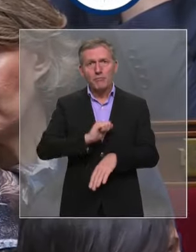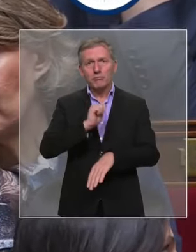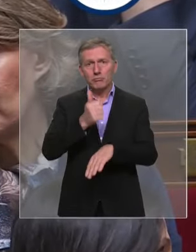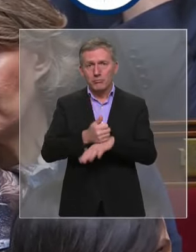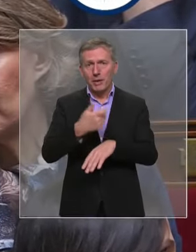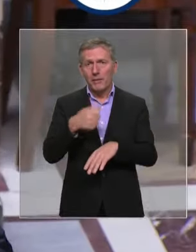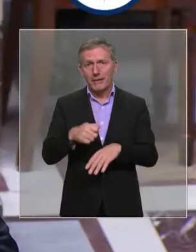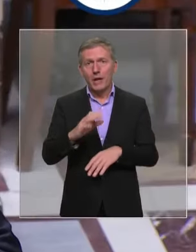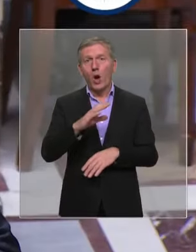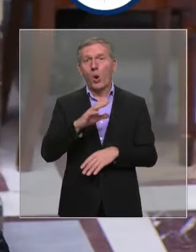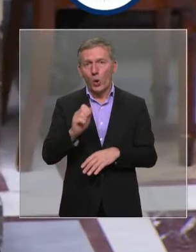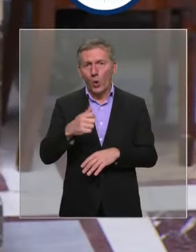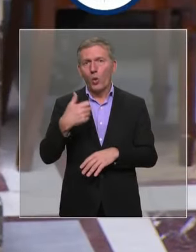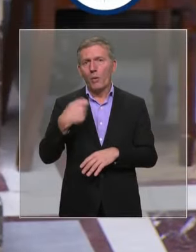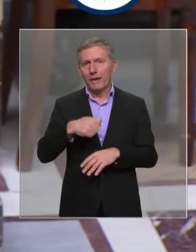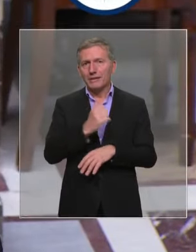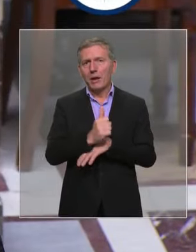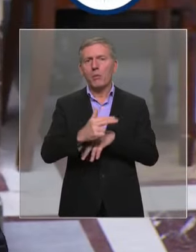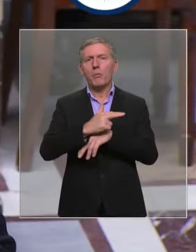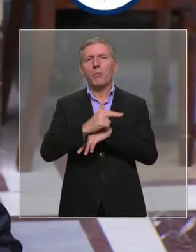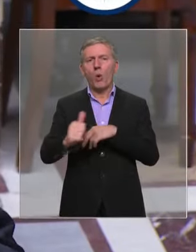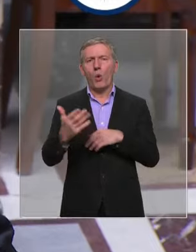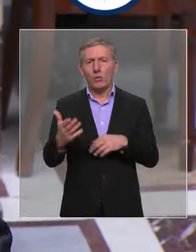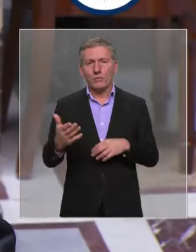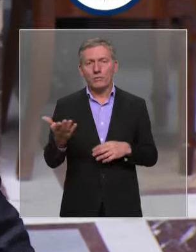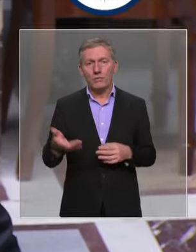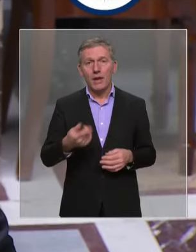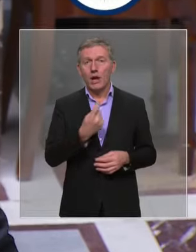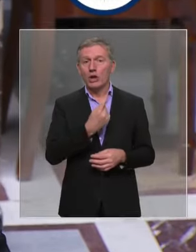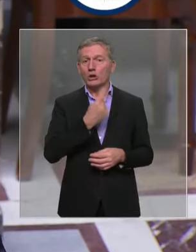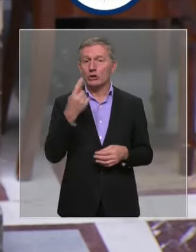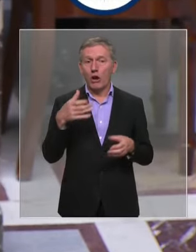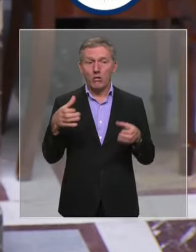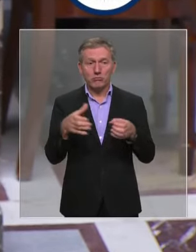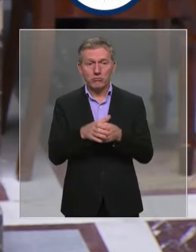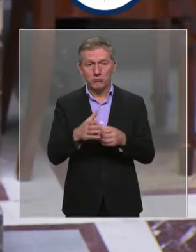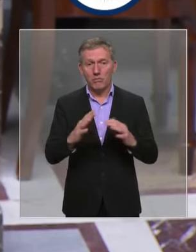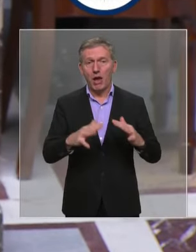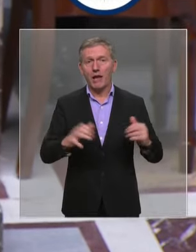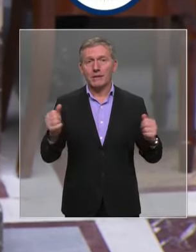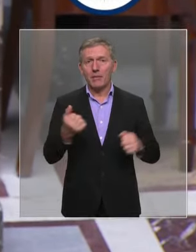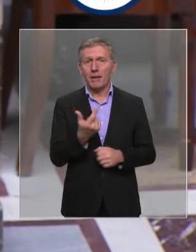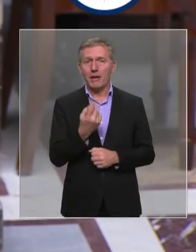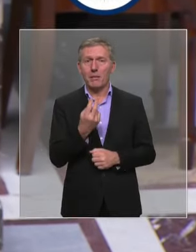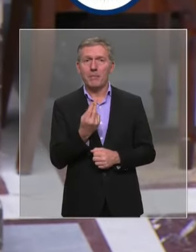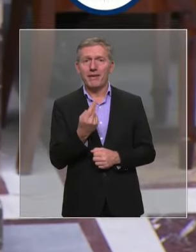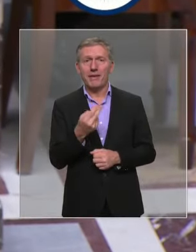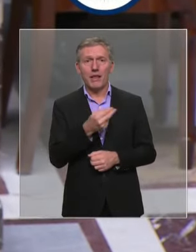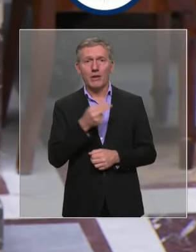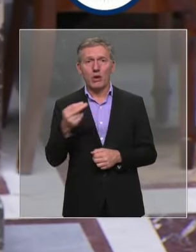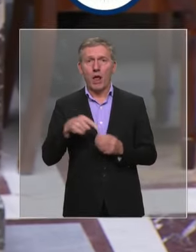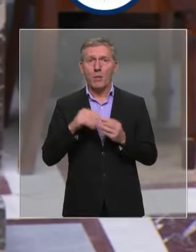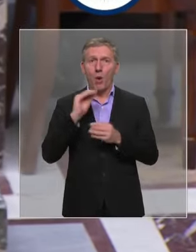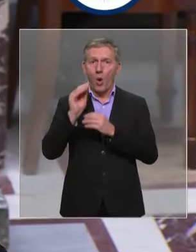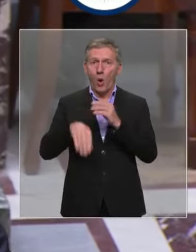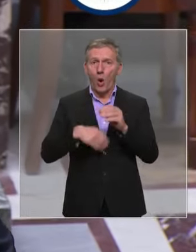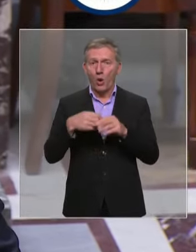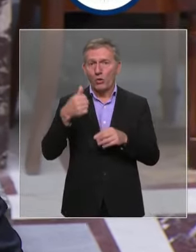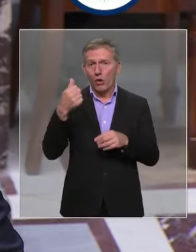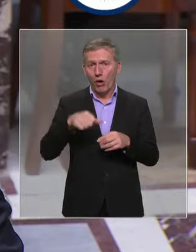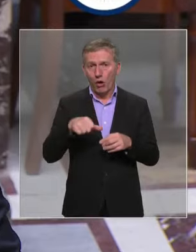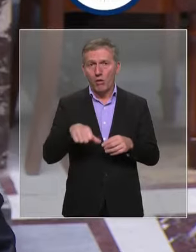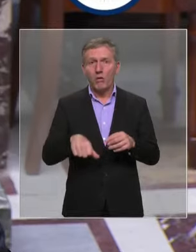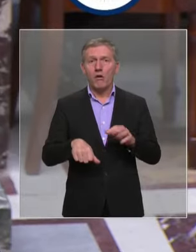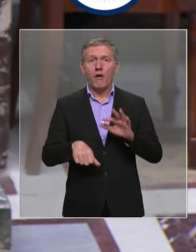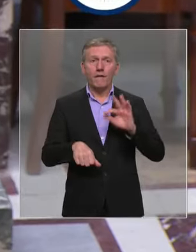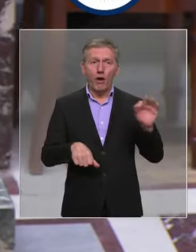vous co-présidez le bureau. L'APFA, c'est la seule Assemblée binationale du monde. C'est une enceinte où parlementaires français